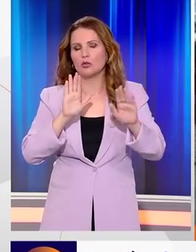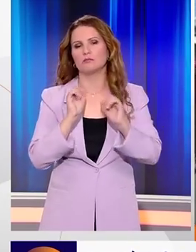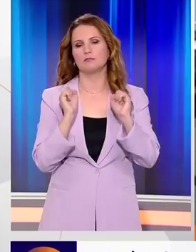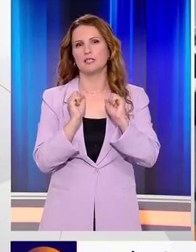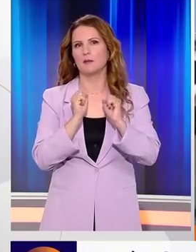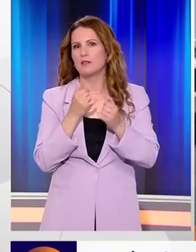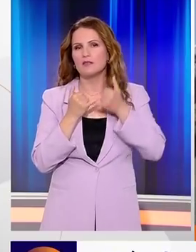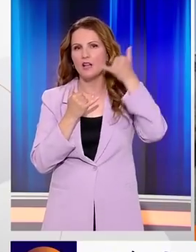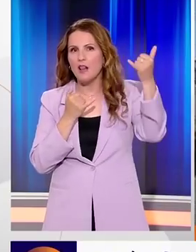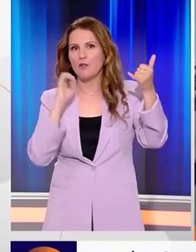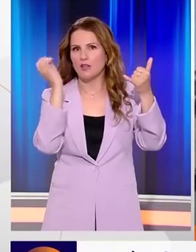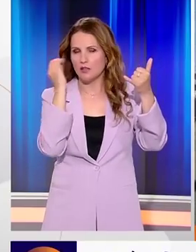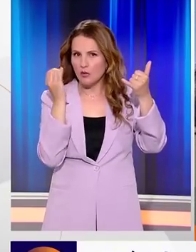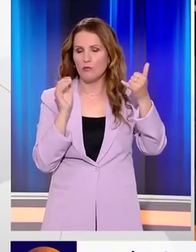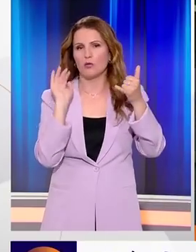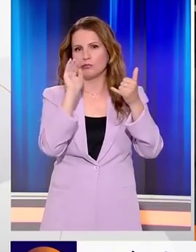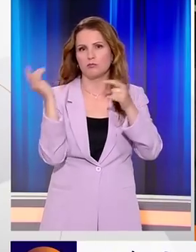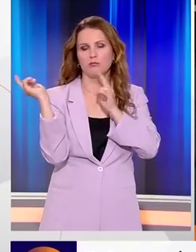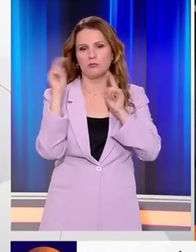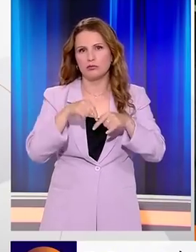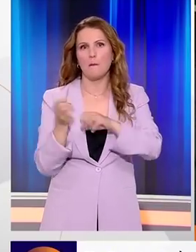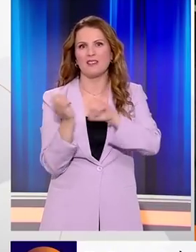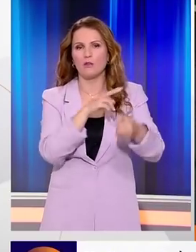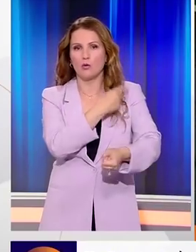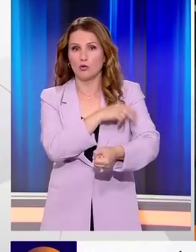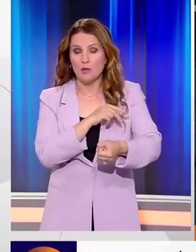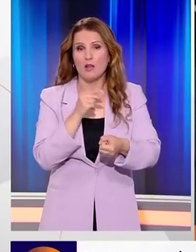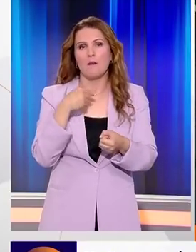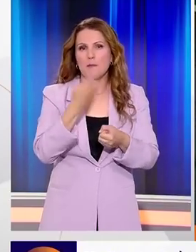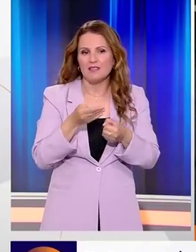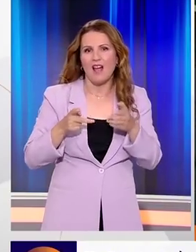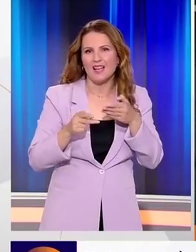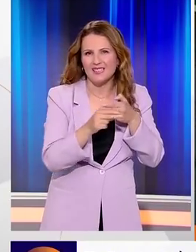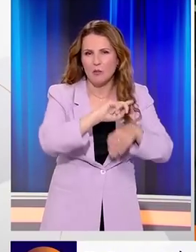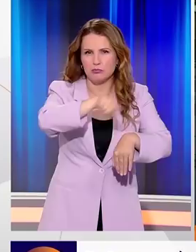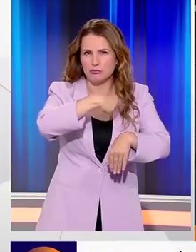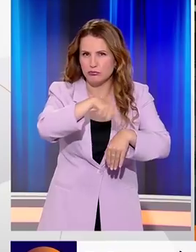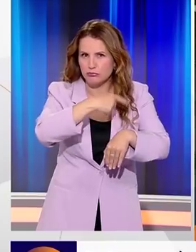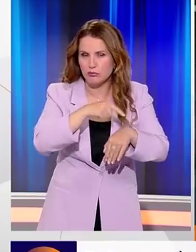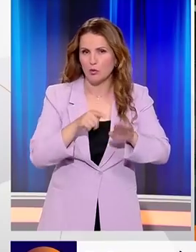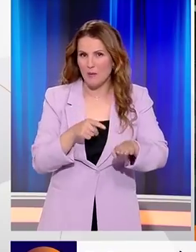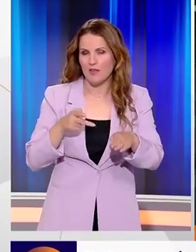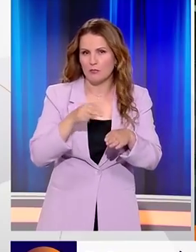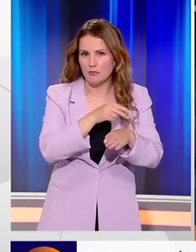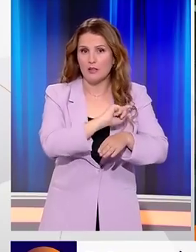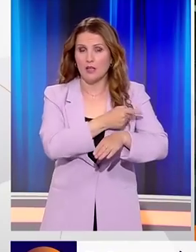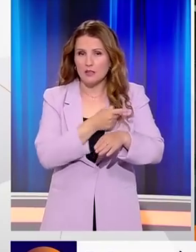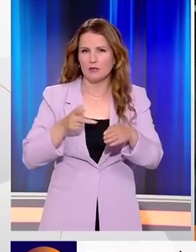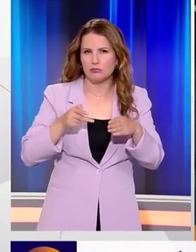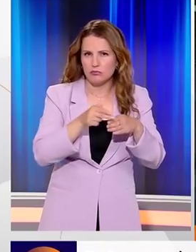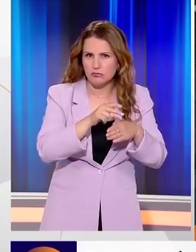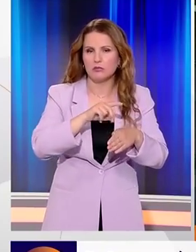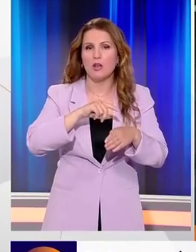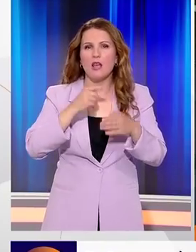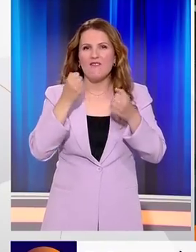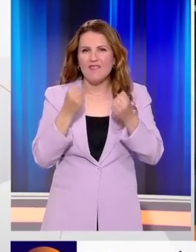πιο ψύχρεμα και κάλεσαν το ΕΚΑΒ. Το 5χρονο αγόρι υποβλήθηκε σε πολύ ωραία χειρουργική επέμβαση για να αντιμετωπίσουν οι γιατροί του τις